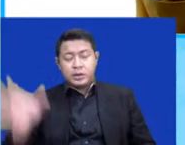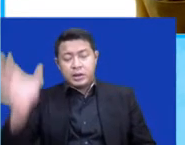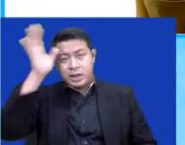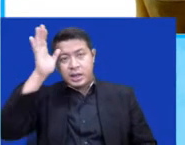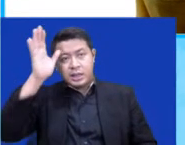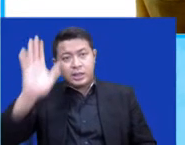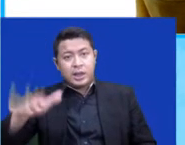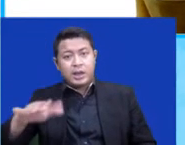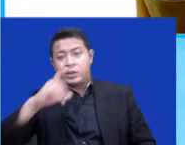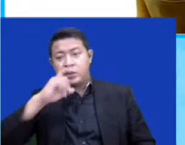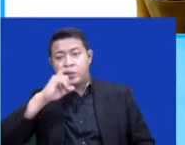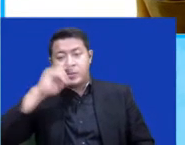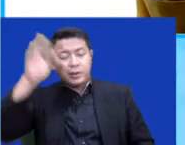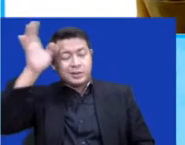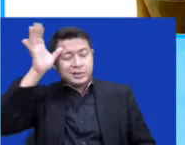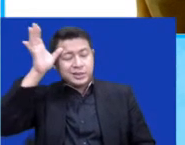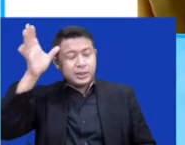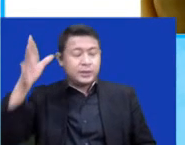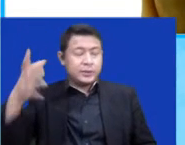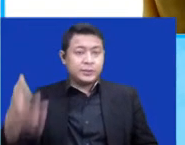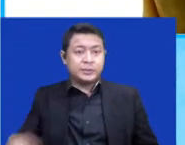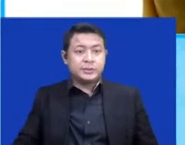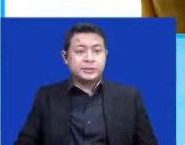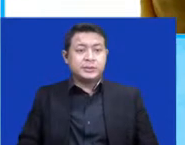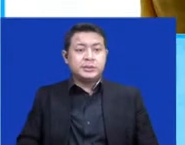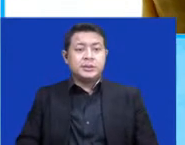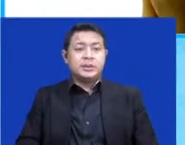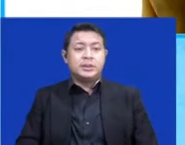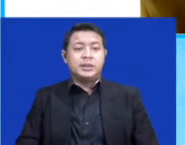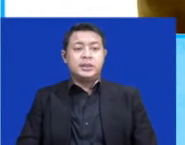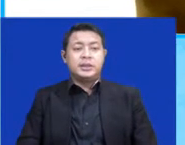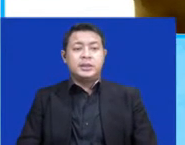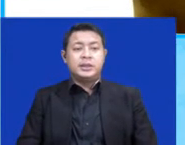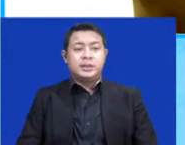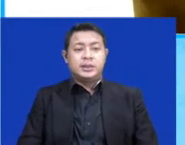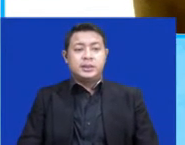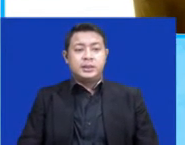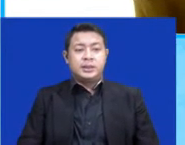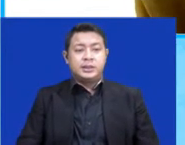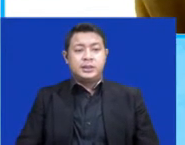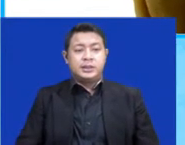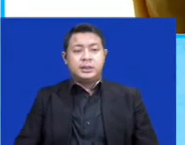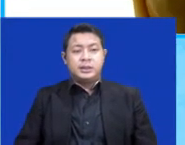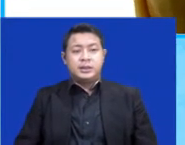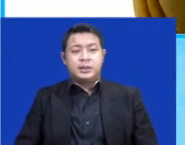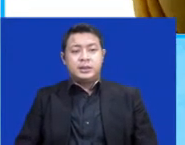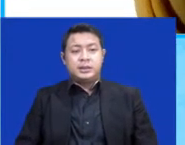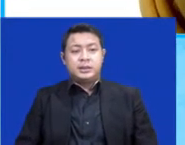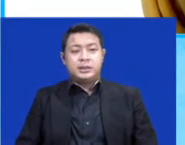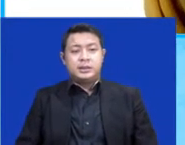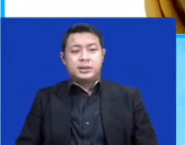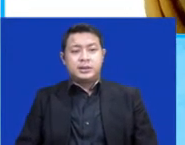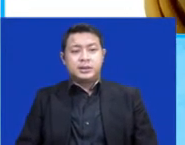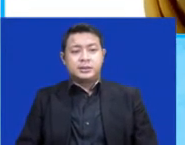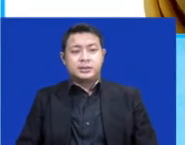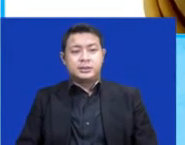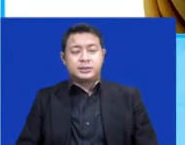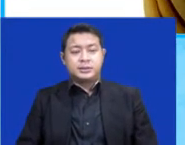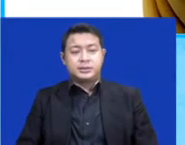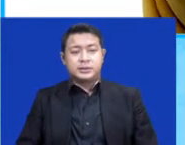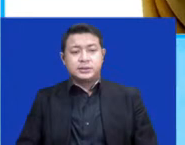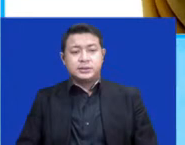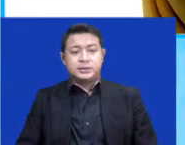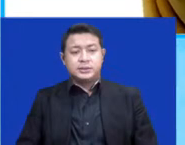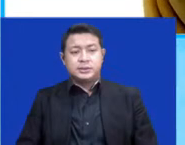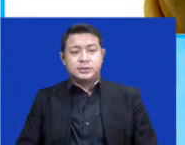bapak nih? Sebut saja kakak ya, Bu, karena di sini semuanya muda dan milenial semangatnya, Bu. Walaupun baik, mungkin sudah meninggalkan dunia hitam,